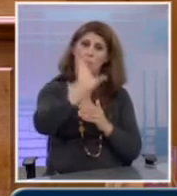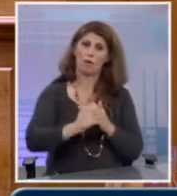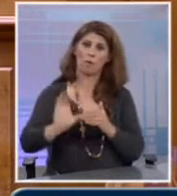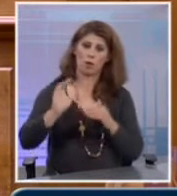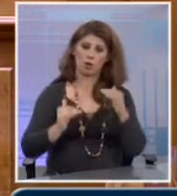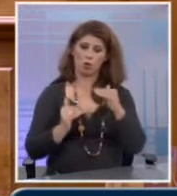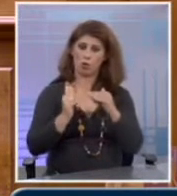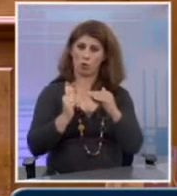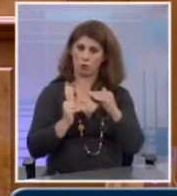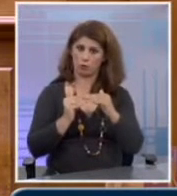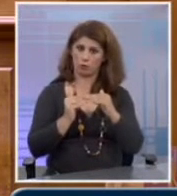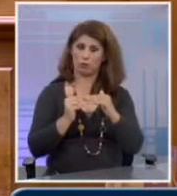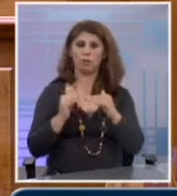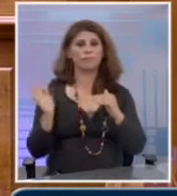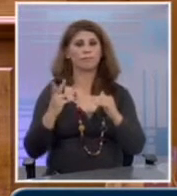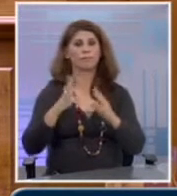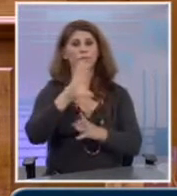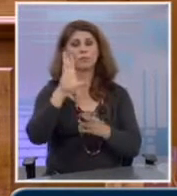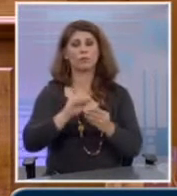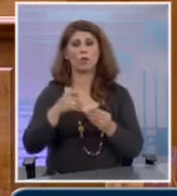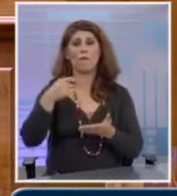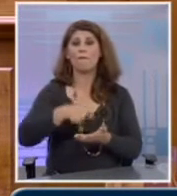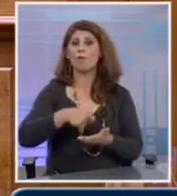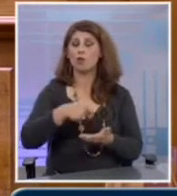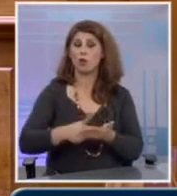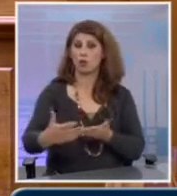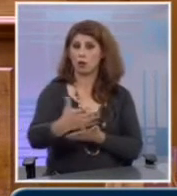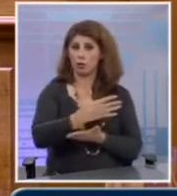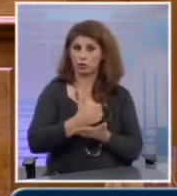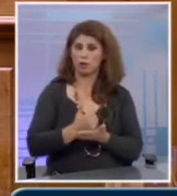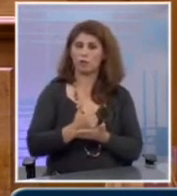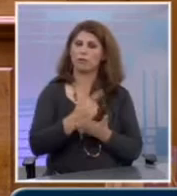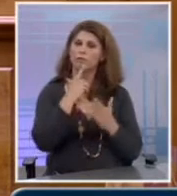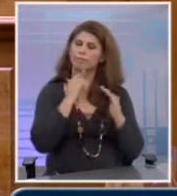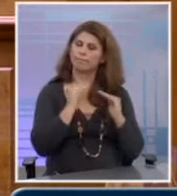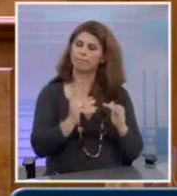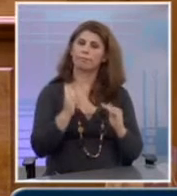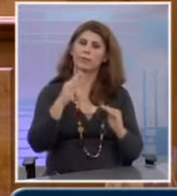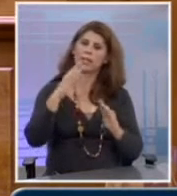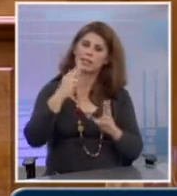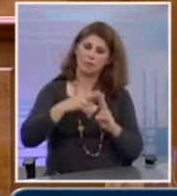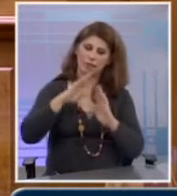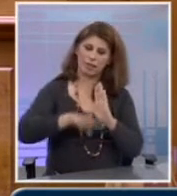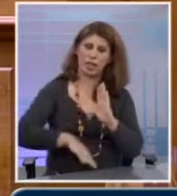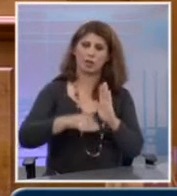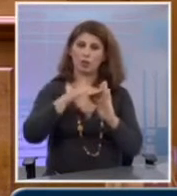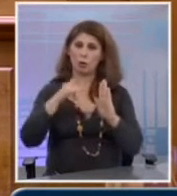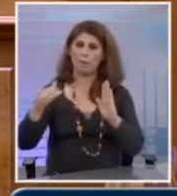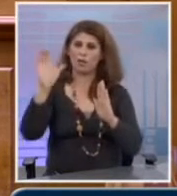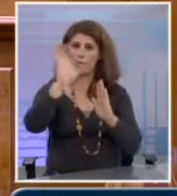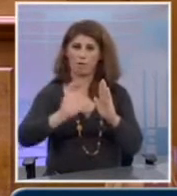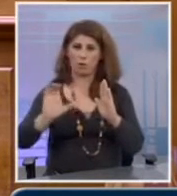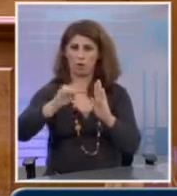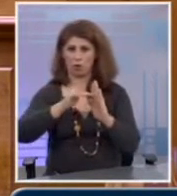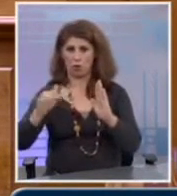όρο, αν και το σύνολο των φορολογικών εσόδων παραμένει σημαντικά κάτω από το μέσο ευρωπαϊκό